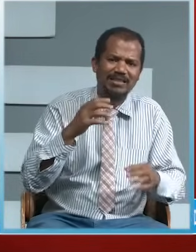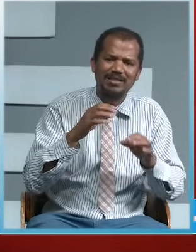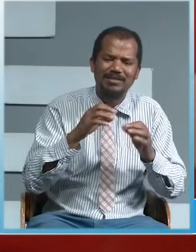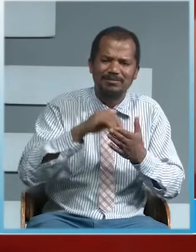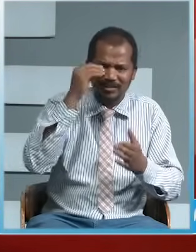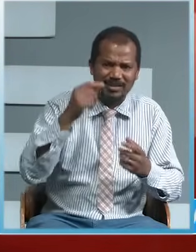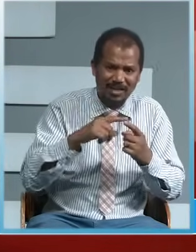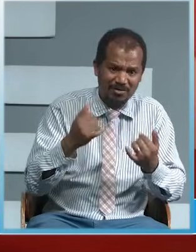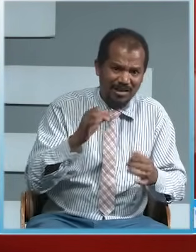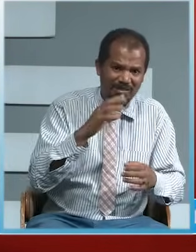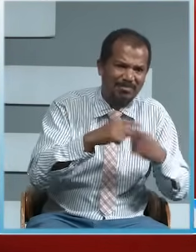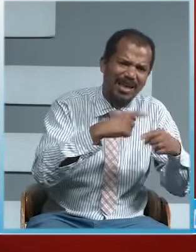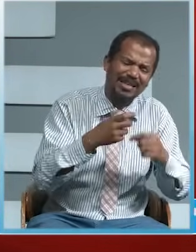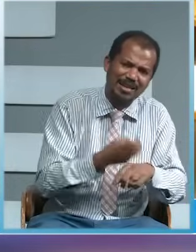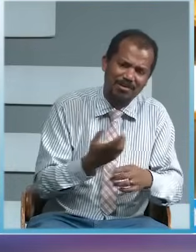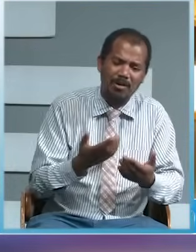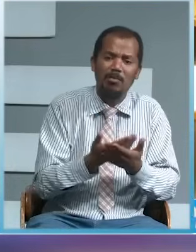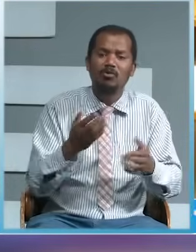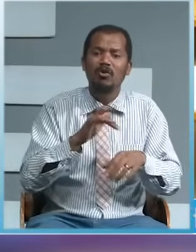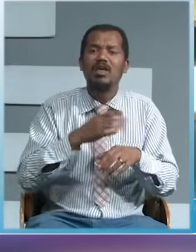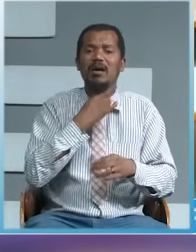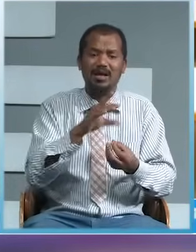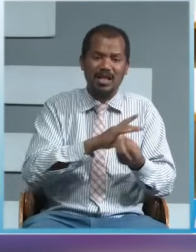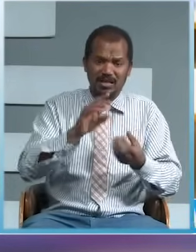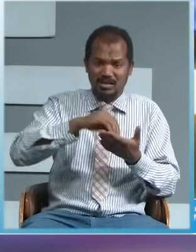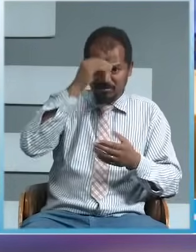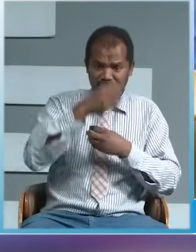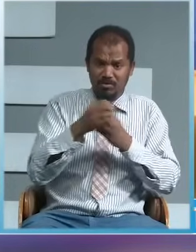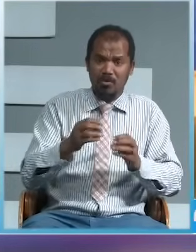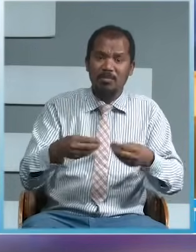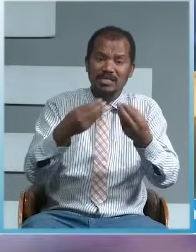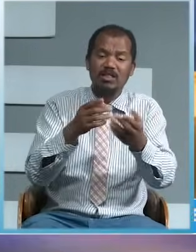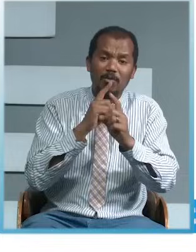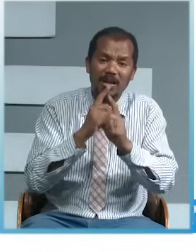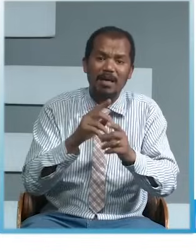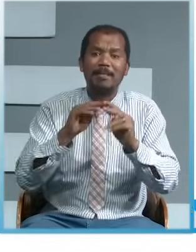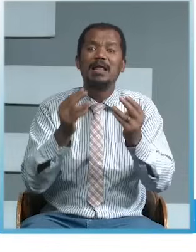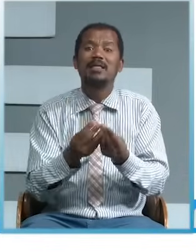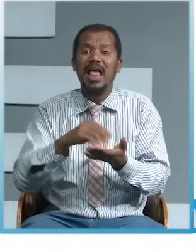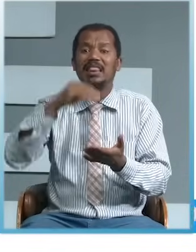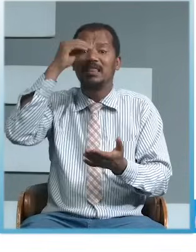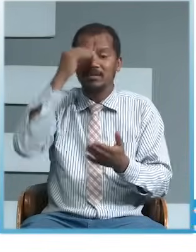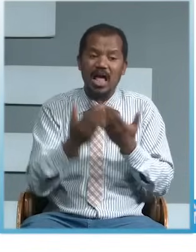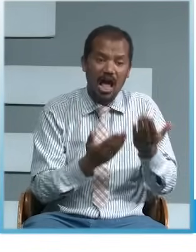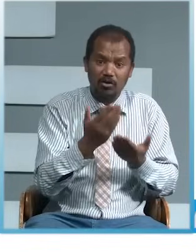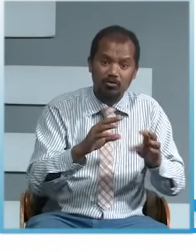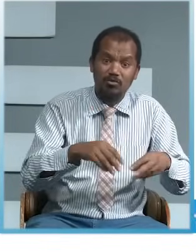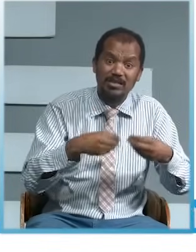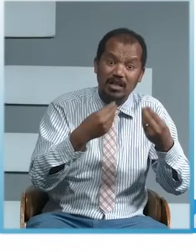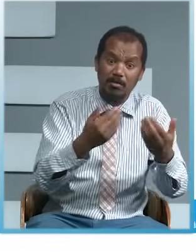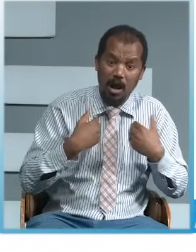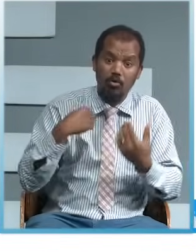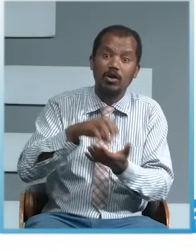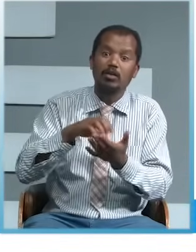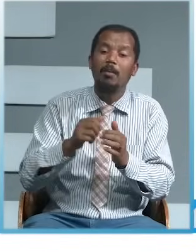ምክር የላቸውም። ምክንያቱም ሰላም ሳይሆን የሚሄድ ከባድ አይደለም። በጉዳዩ ላይ የአማራ ክልል ትምህርት ቢሮ በሰጠው ምላሽ የመደበኛ ትምህርት አገልግሎት